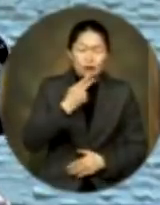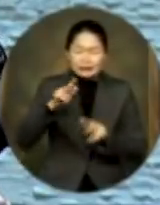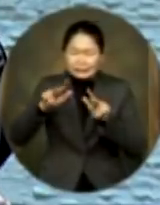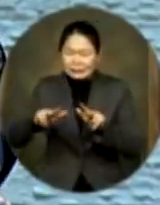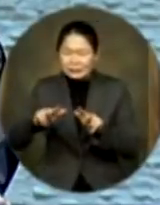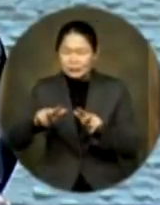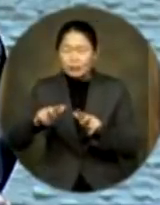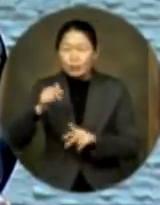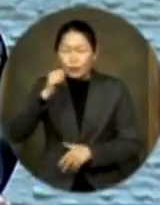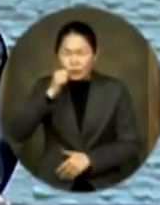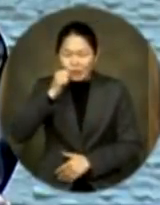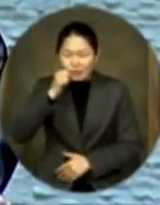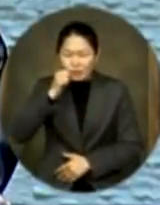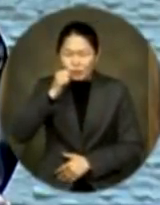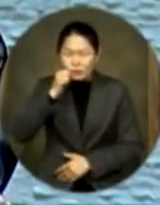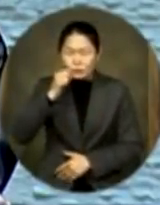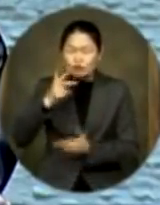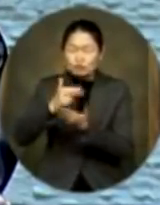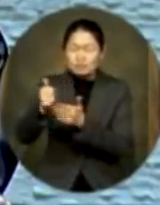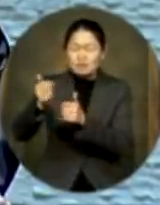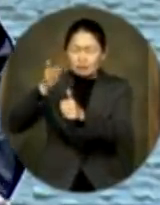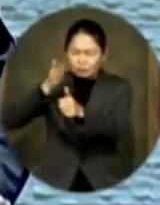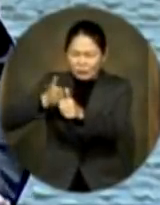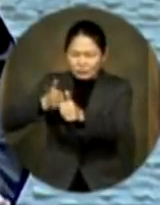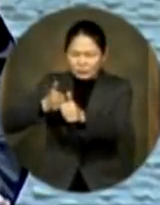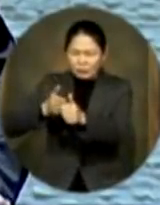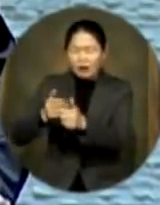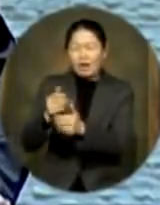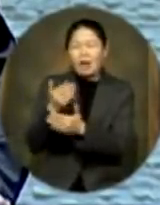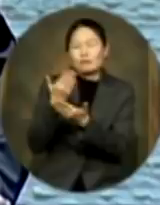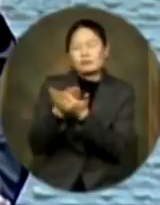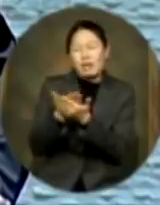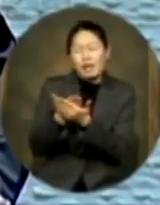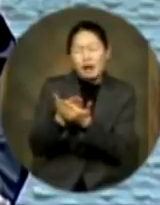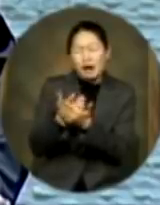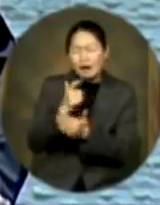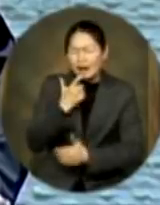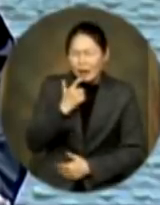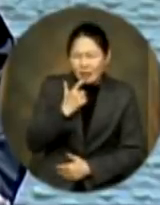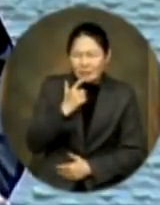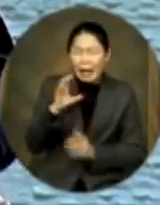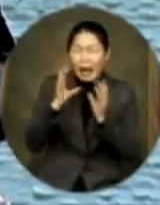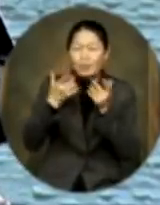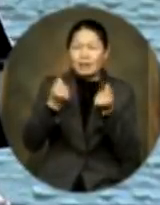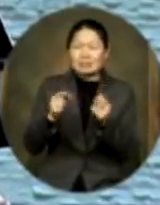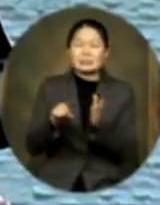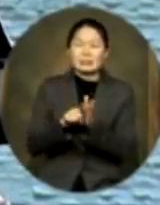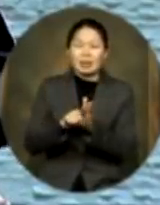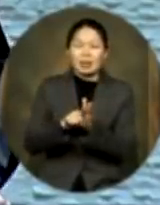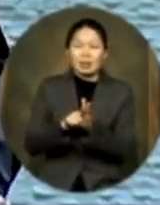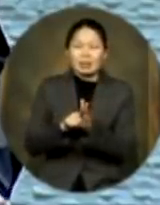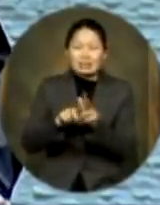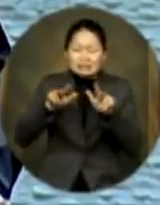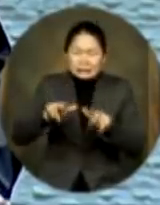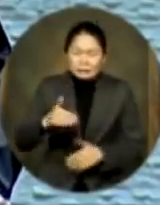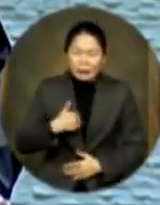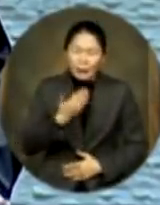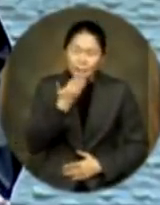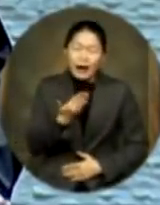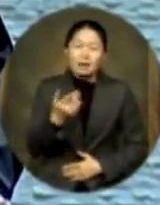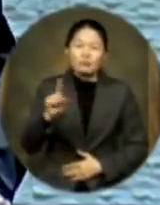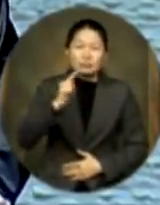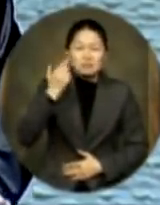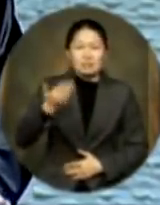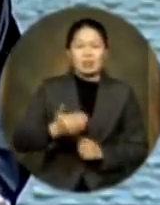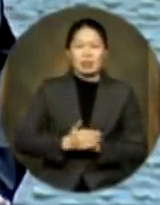주님께 요구하며 달라고만 보채는 어린아이와 같은 신앙 이었습니다 내가 지금 할 수 있는 것은 무엇인가